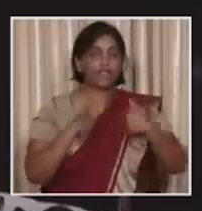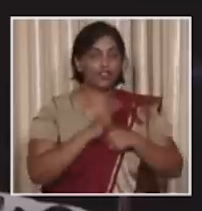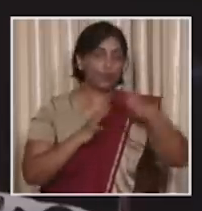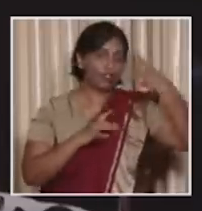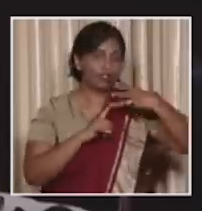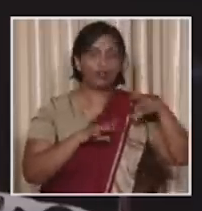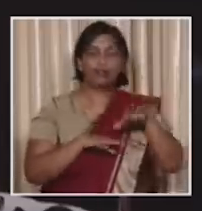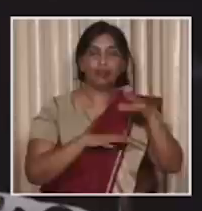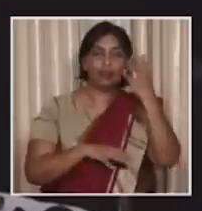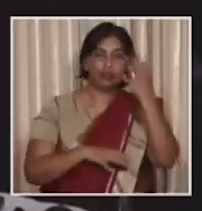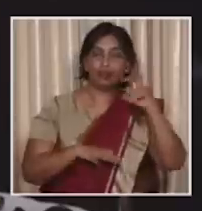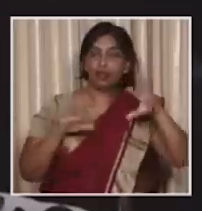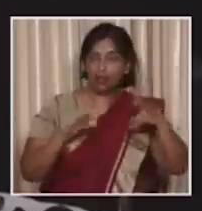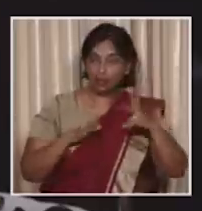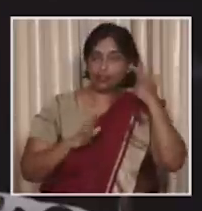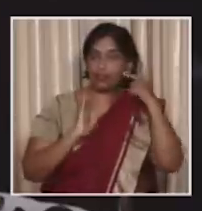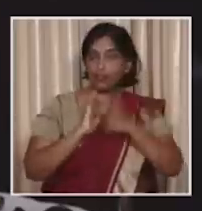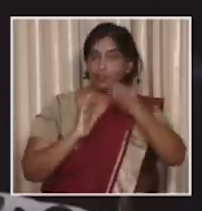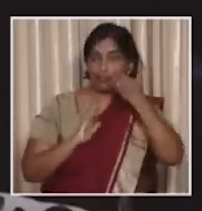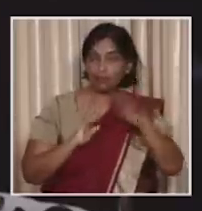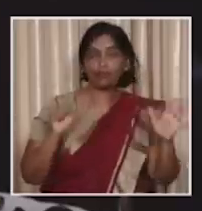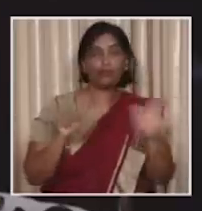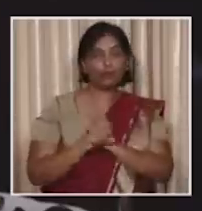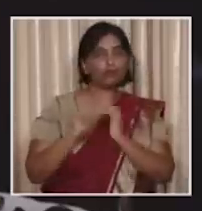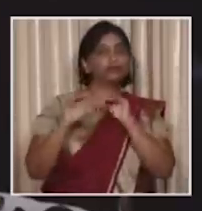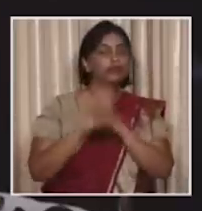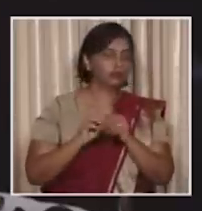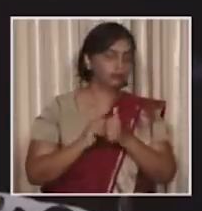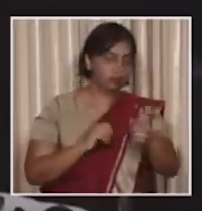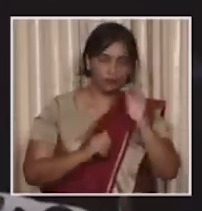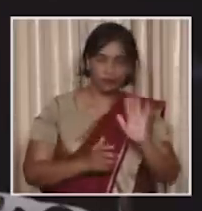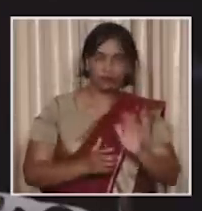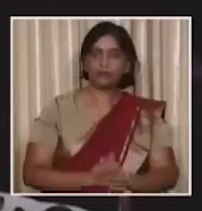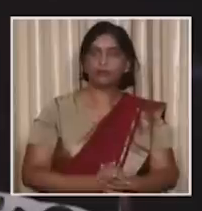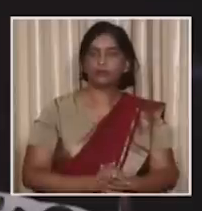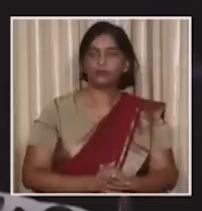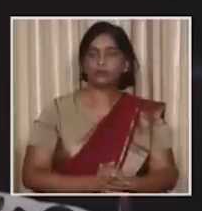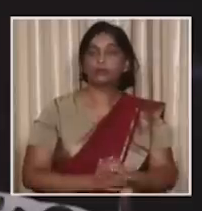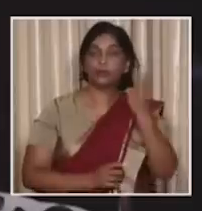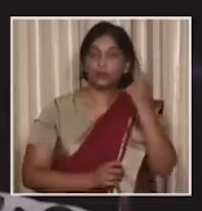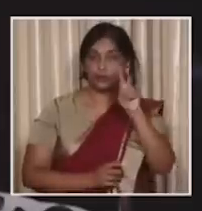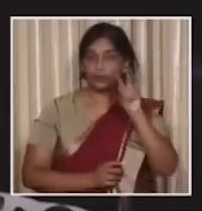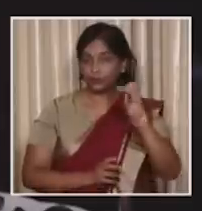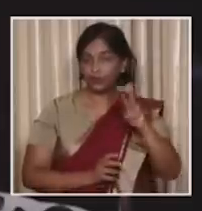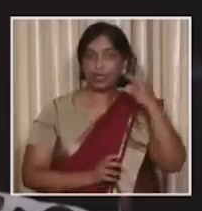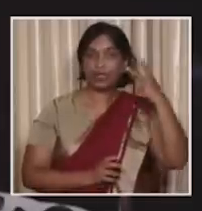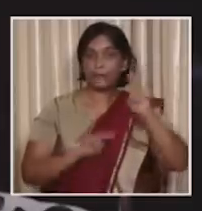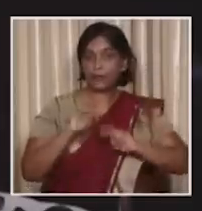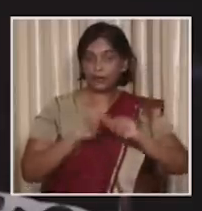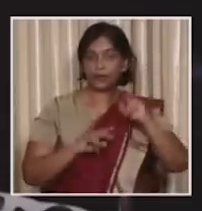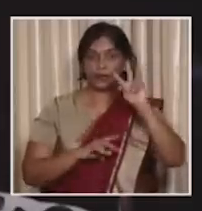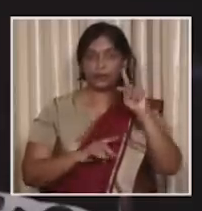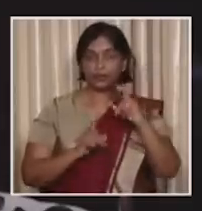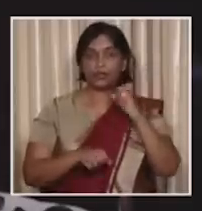පුරප්පාඩු 4800ක විභාගයේ සමත් වූවන්ගෙන් සම්පූර්ණ කිරීම සඳහා කටයුතු කළ යුතු තිබුණා. 2023 2021 වෙනි දින